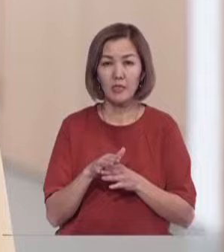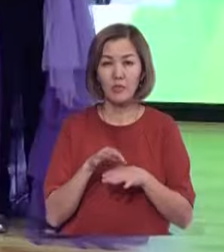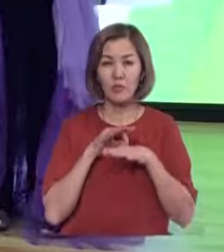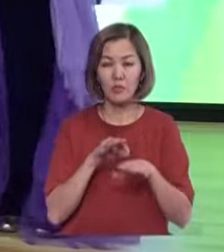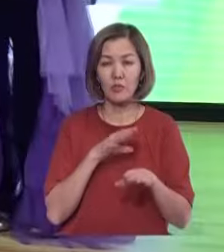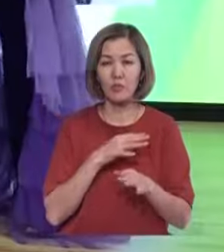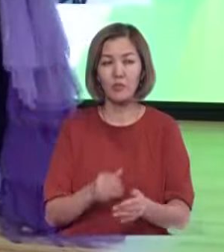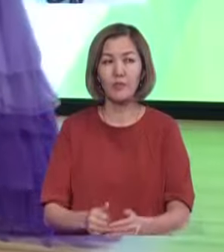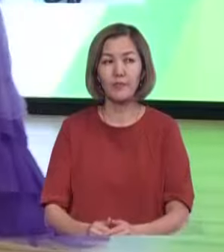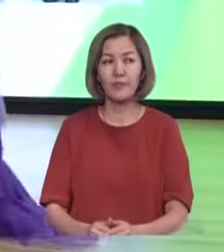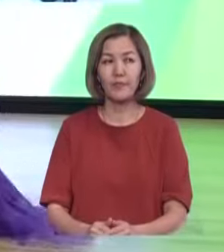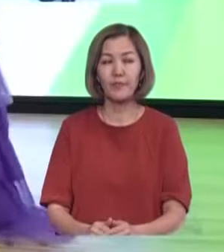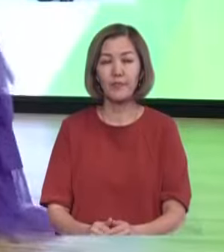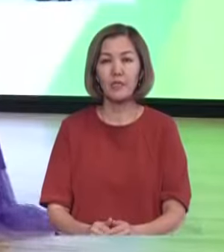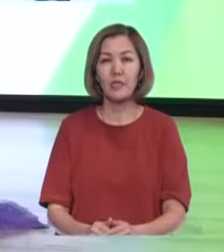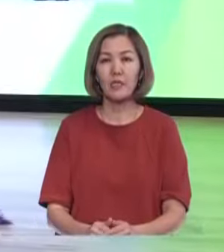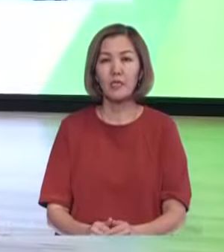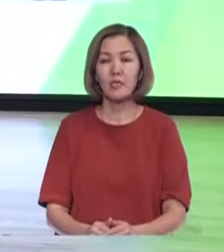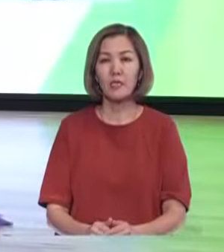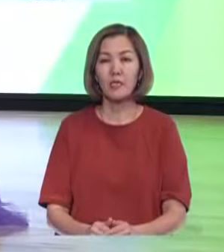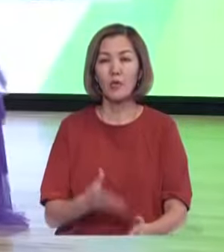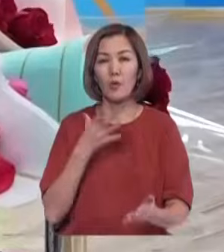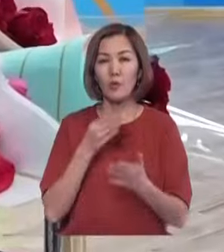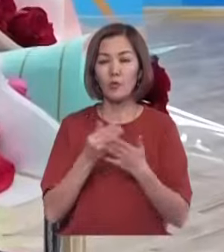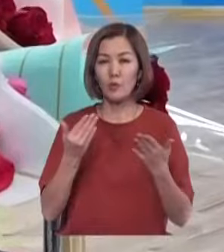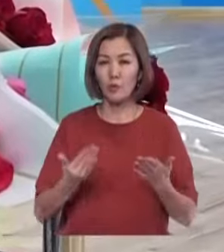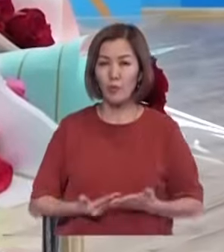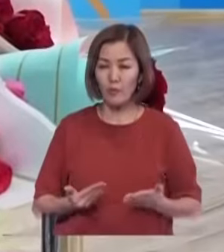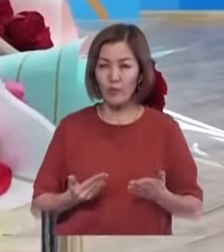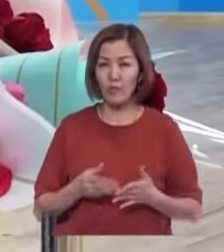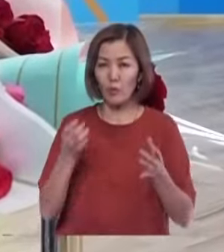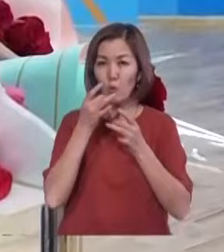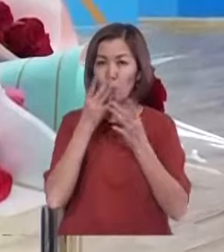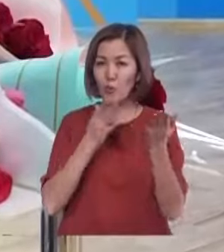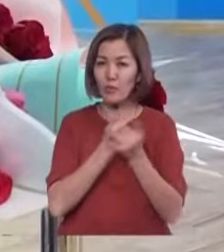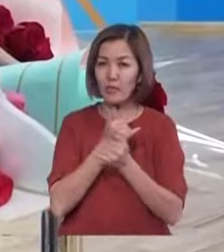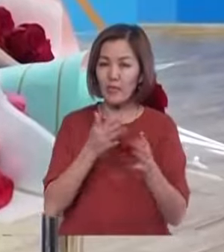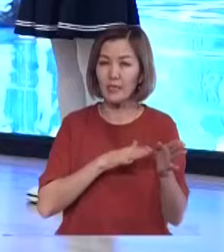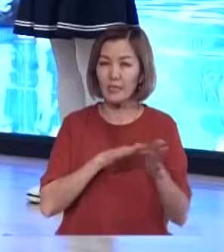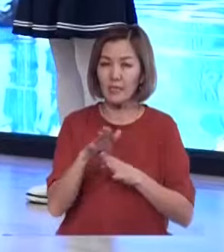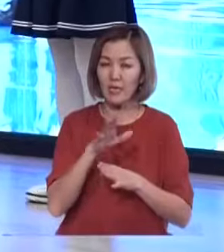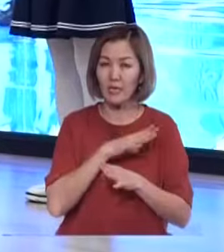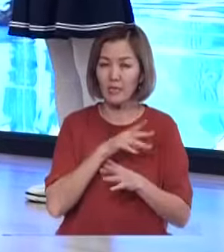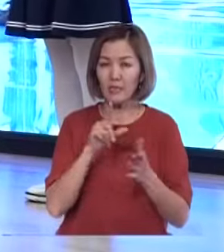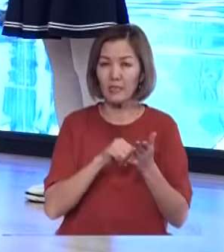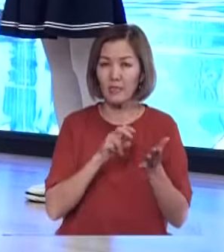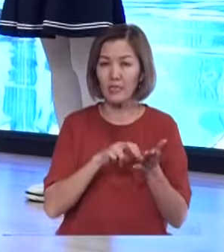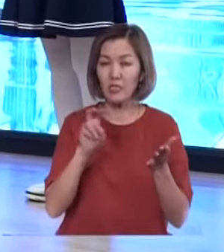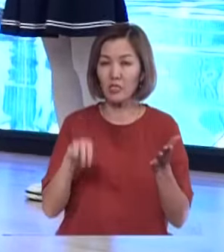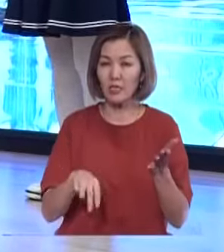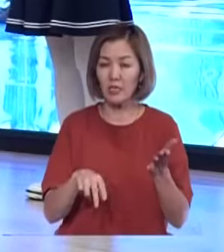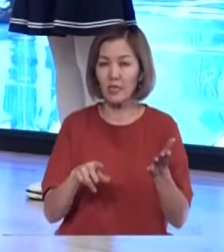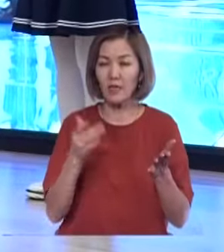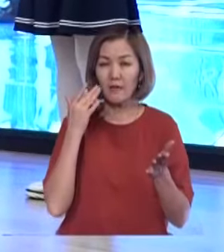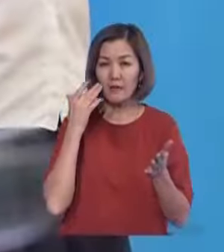отыр. Серікжамал Нүсіпқызы саналы ғұмырының 55 жылын мәдениет саласына сарп етті. Зейнетке шықса да өнерден алыс